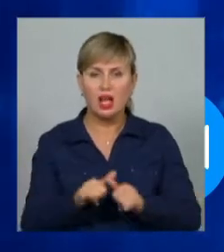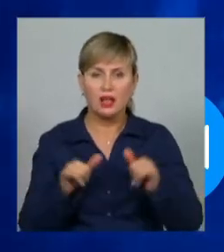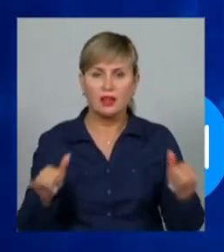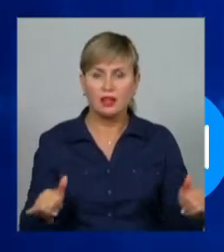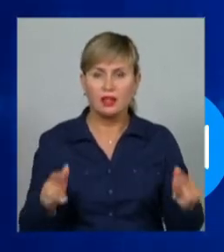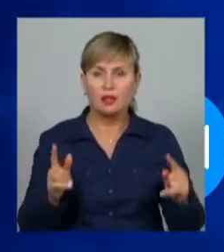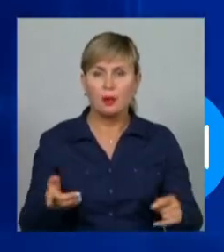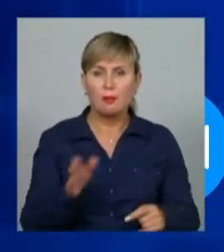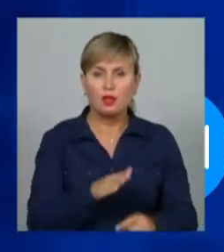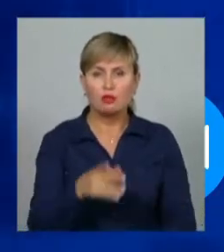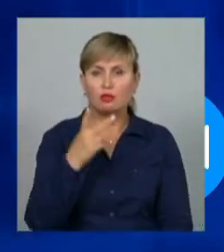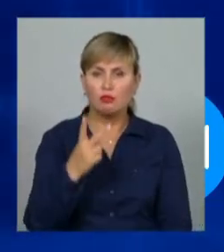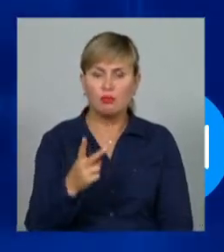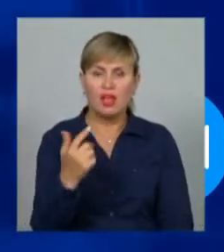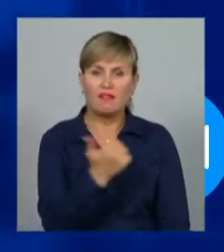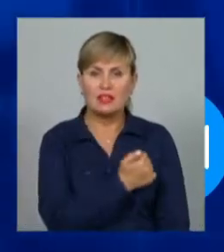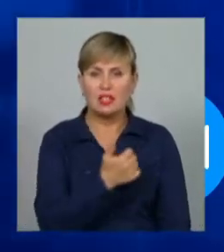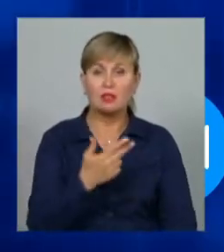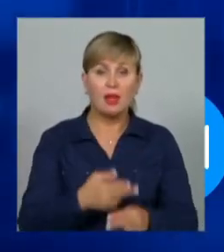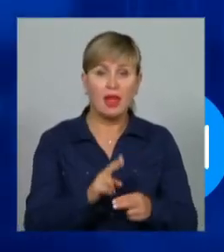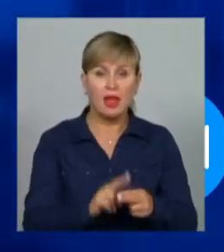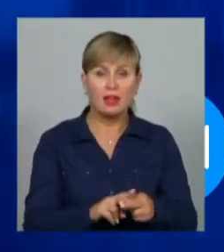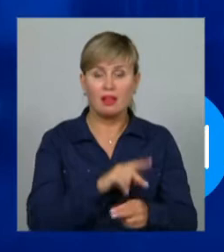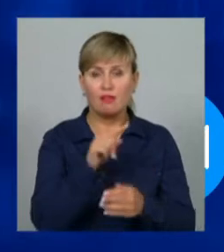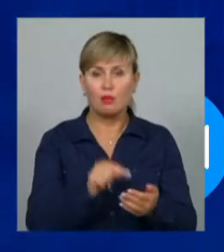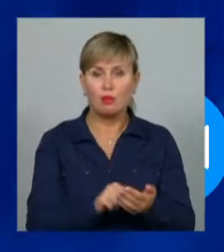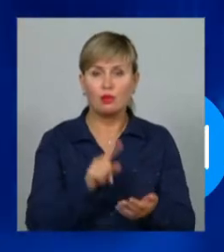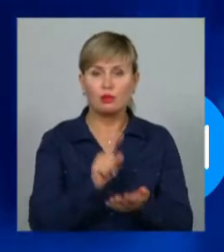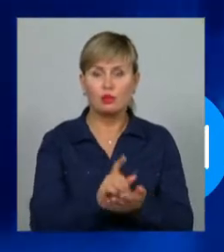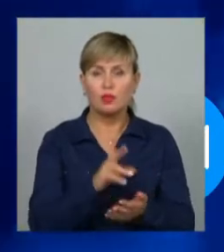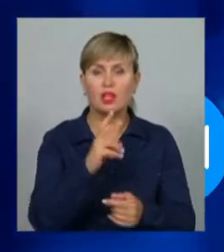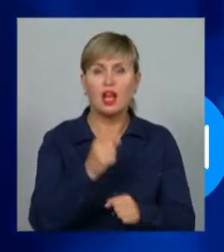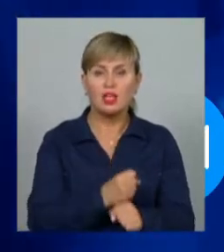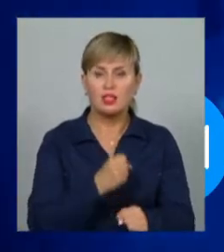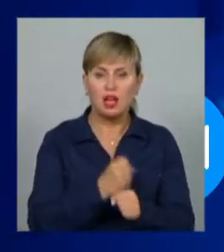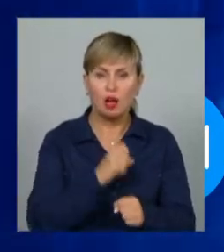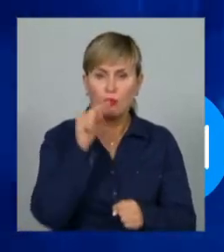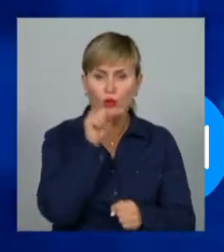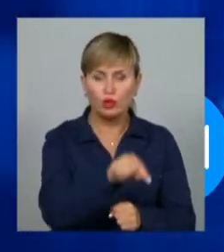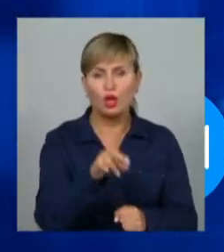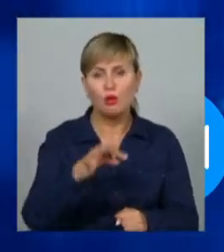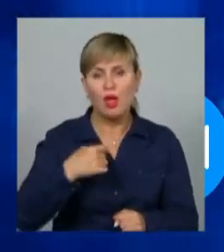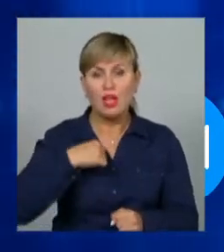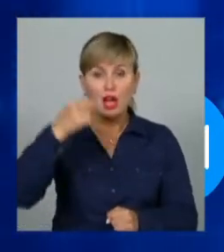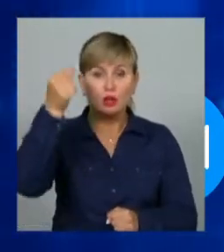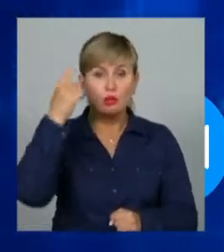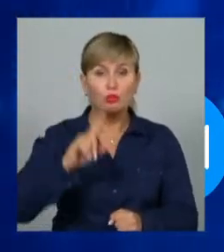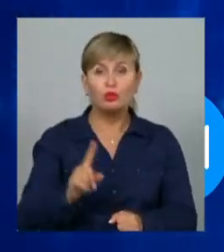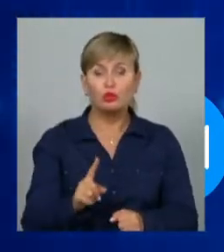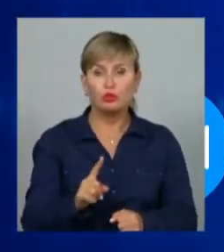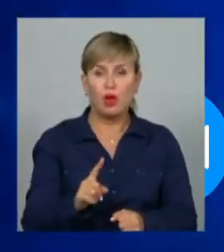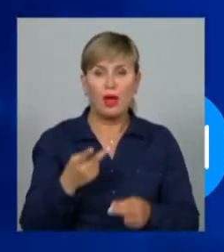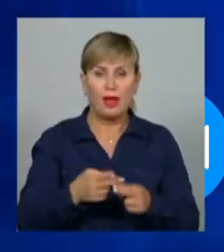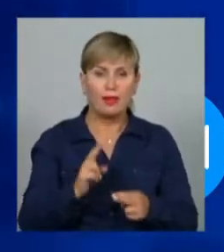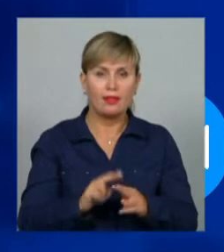интервал между двумя введениями. Это как бы вопрос должен быть как по разработчикам. Ну, я думаю, что они